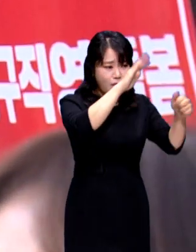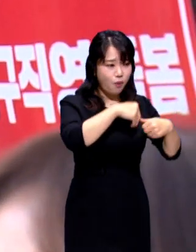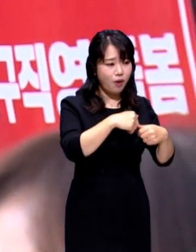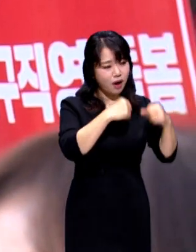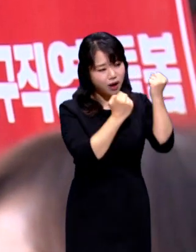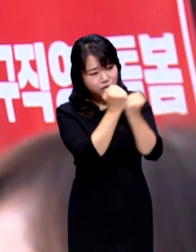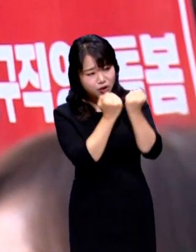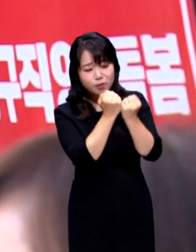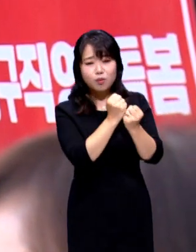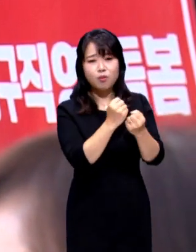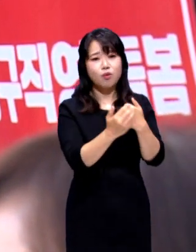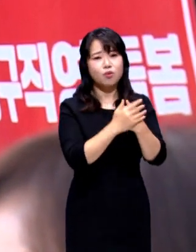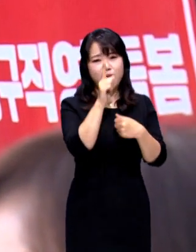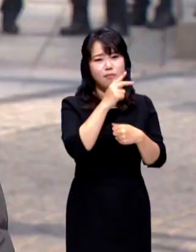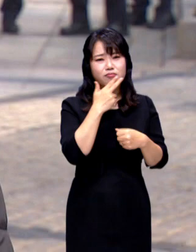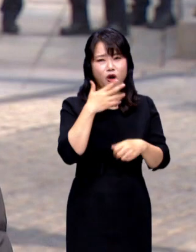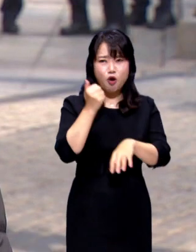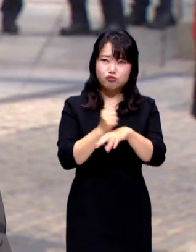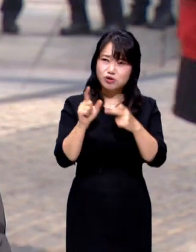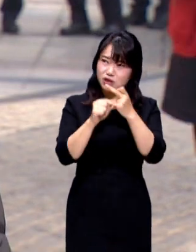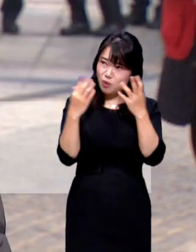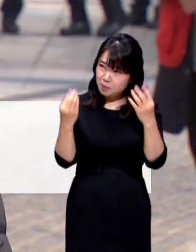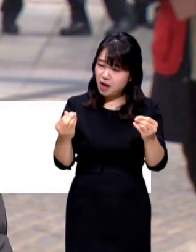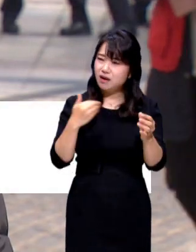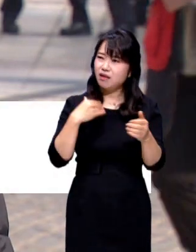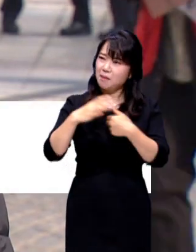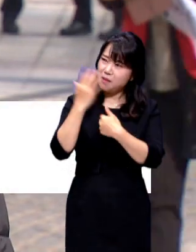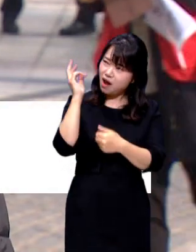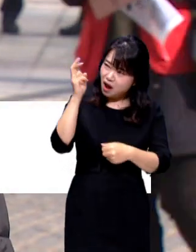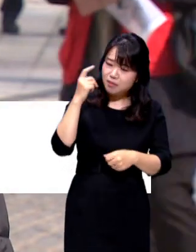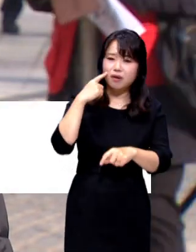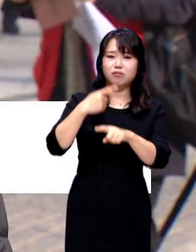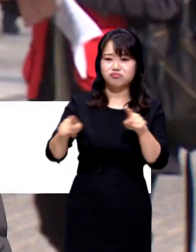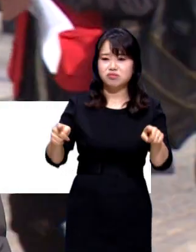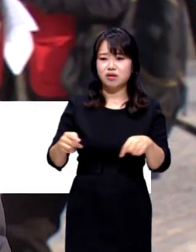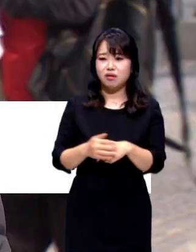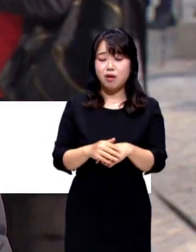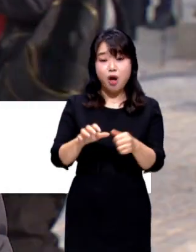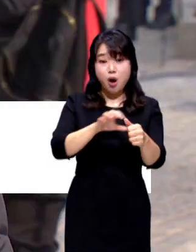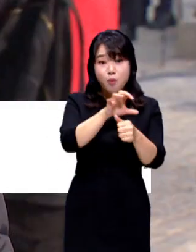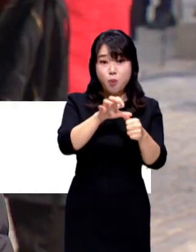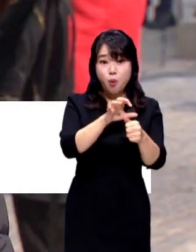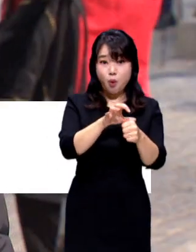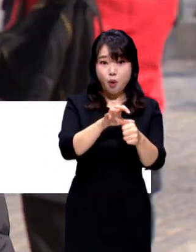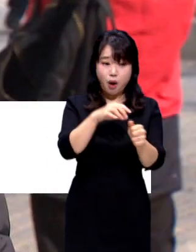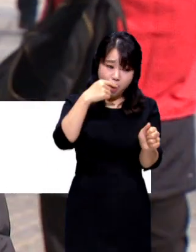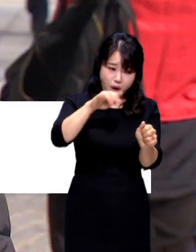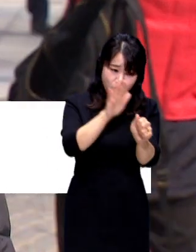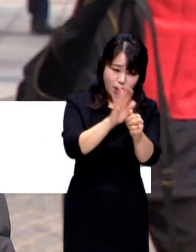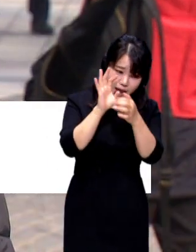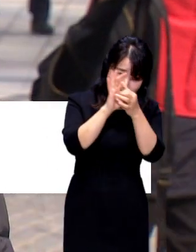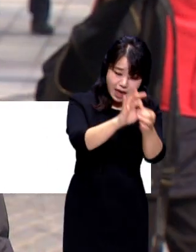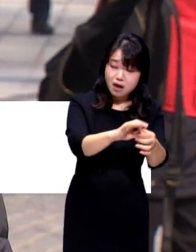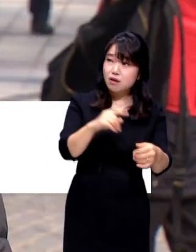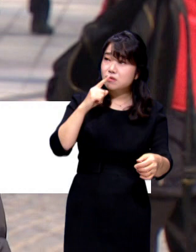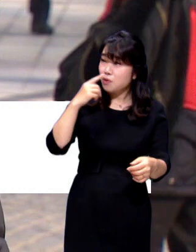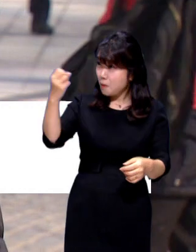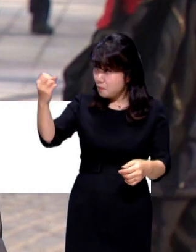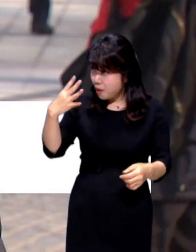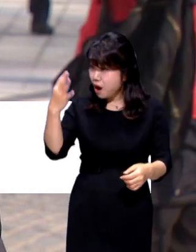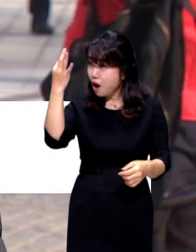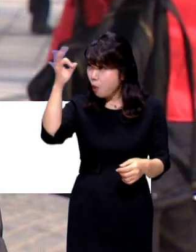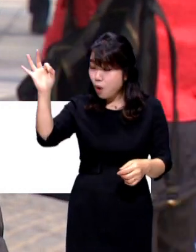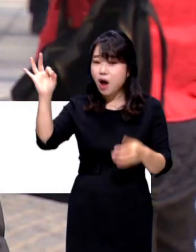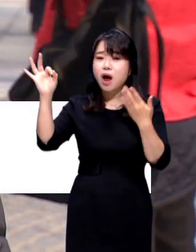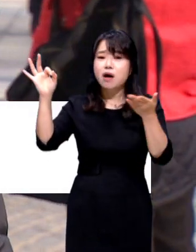고용 불안을 호소합니다. 우선 서비스는 유지를 한다는데 그 서비스 안에 서비스 유지를 하는 건